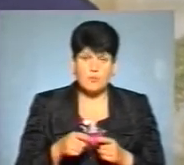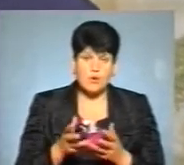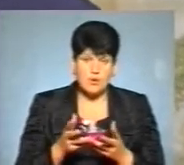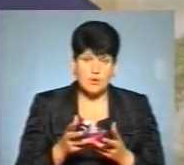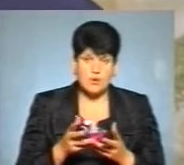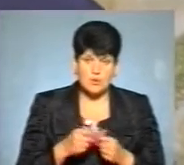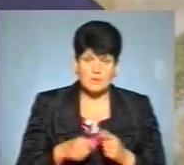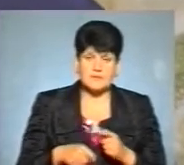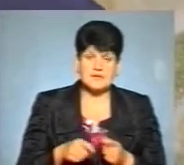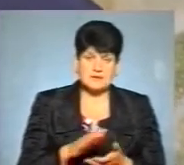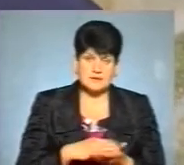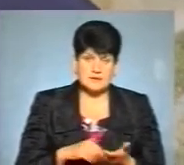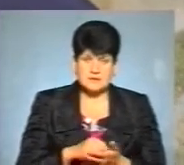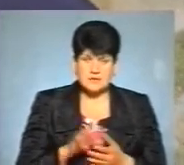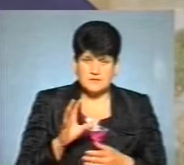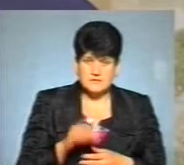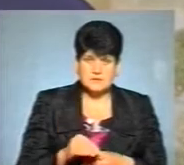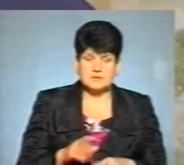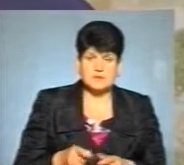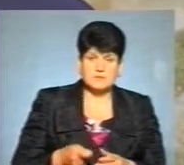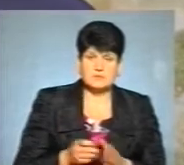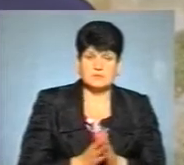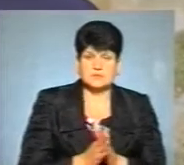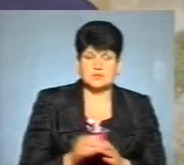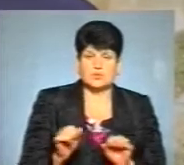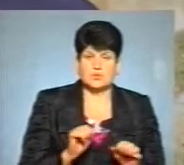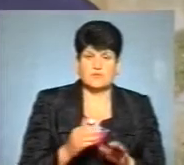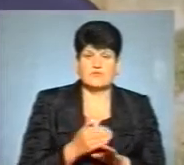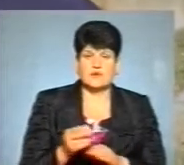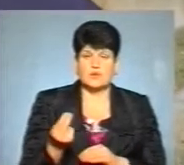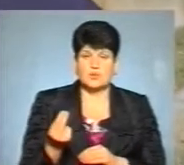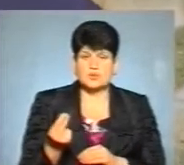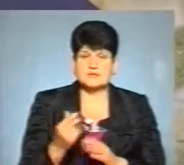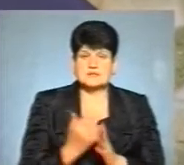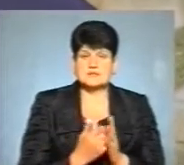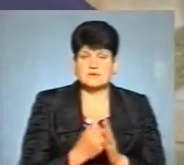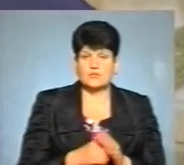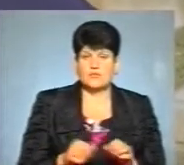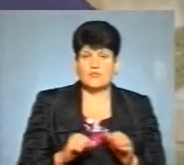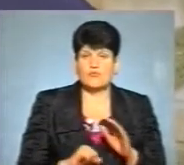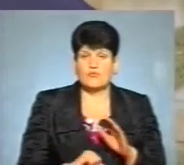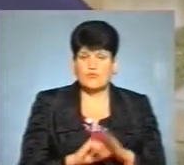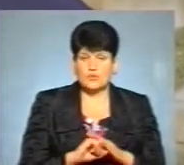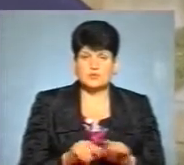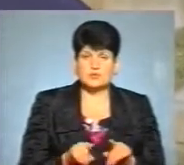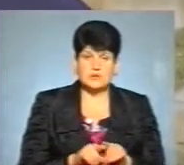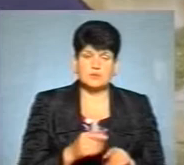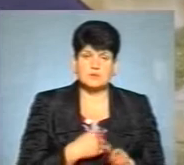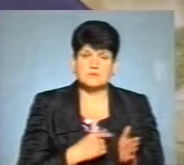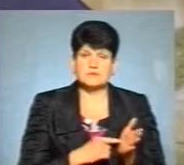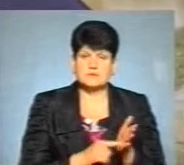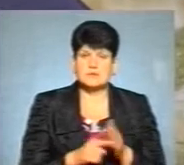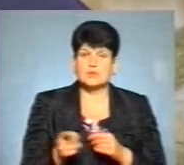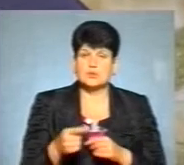уряду для виділення коштів з стабілізаційного фонду. Також хотіло би зазначити, що